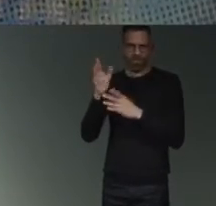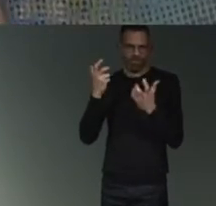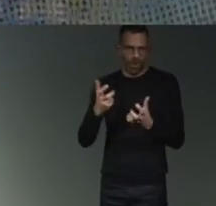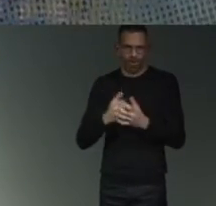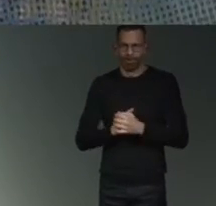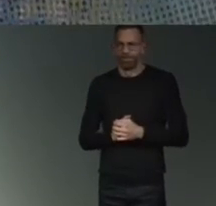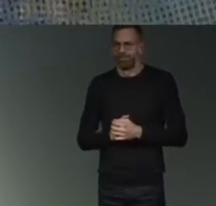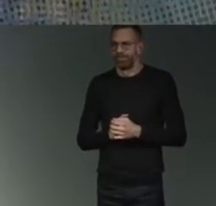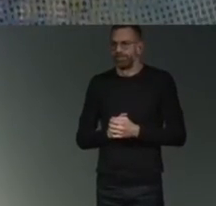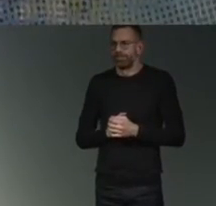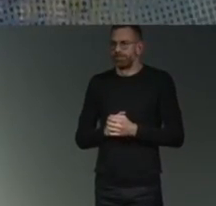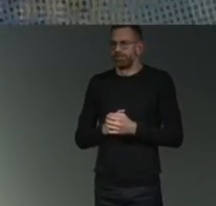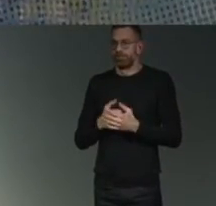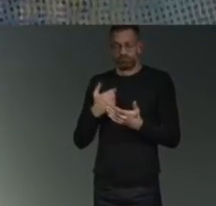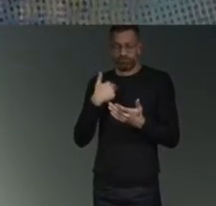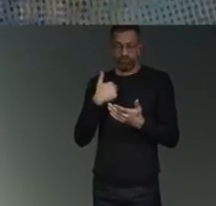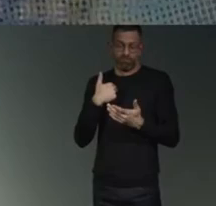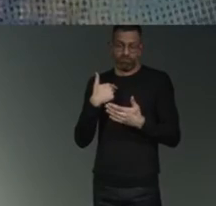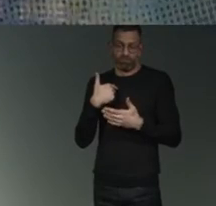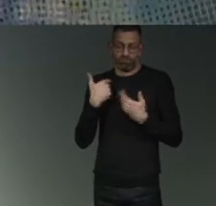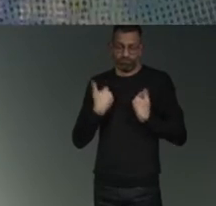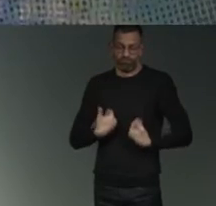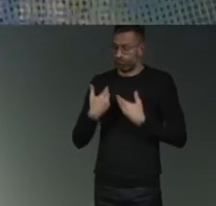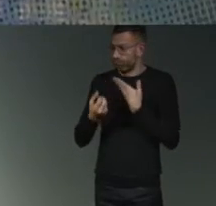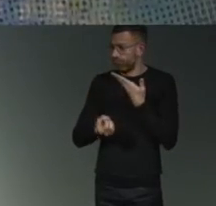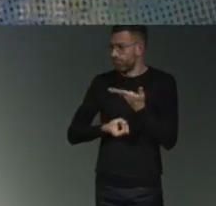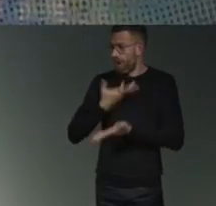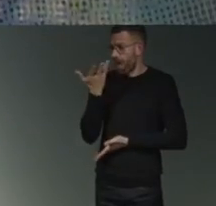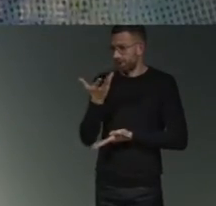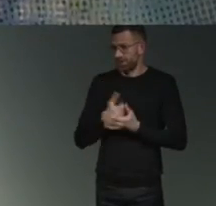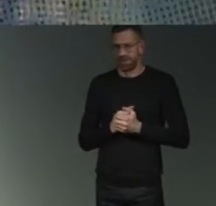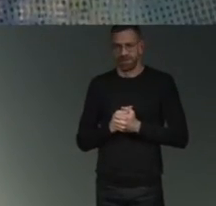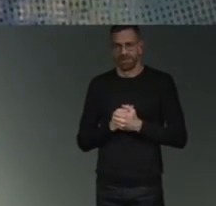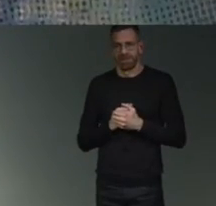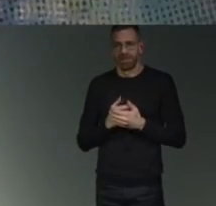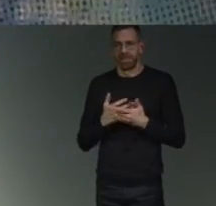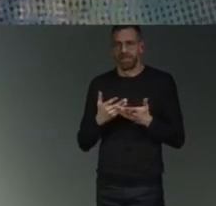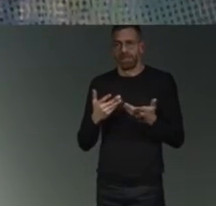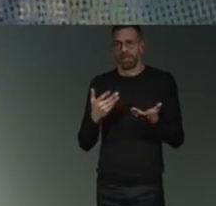C'est-à-dire que je suis un artiste et ce qui me